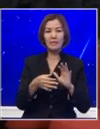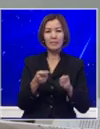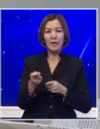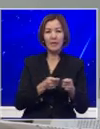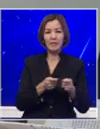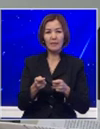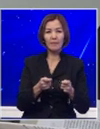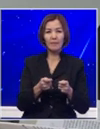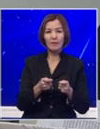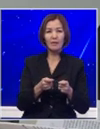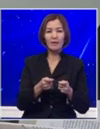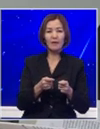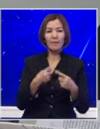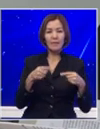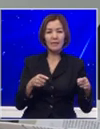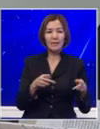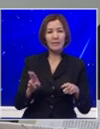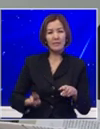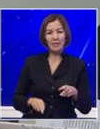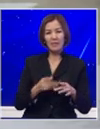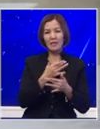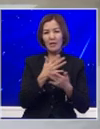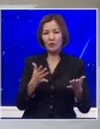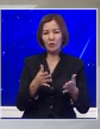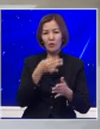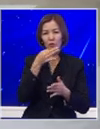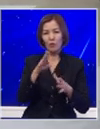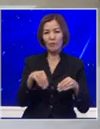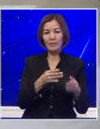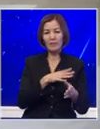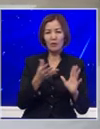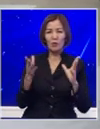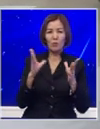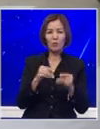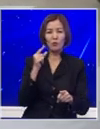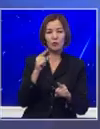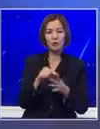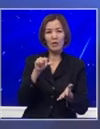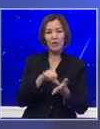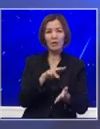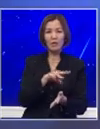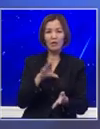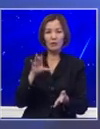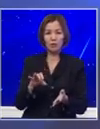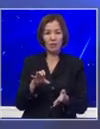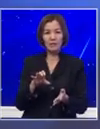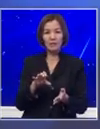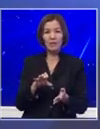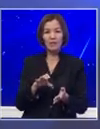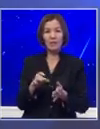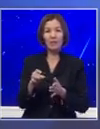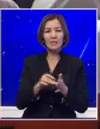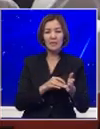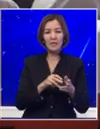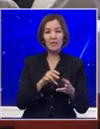мен аудан басшысы, басқарма өкілдері тарапынан тұшымды жауап қайтарылды. Қорытынды сөз алған Марат Сұлтанғазиев әр